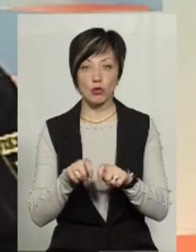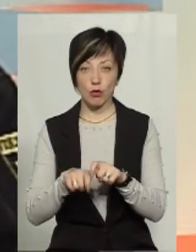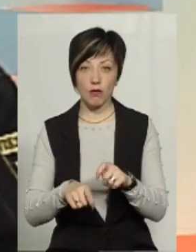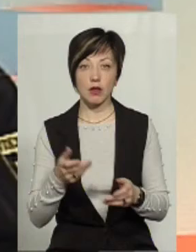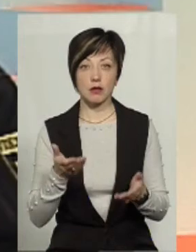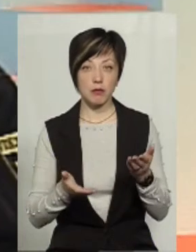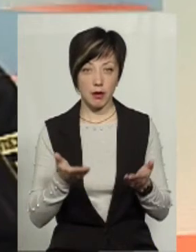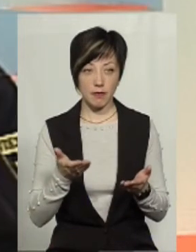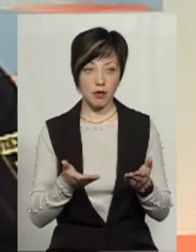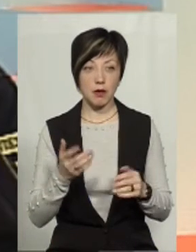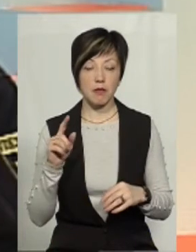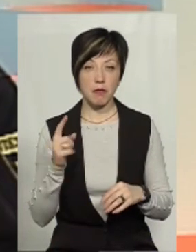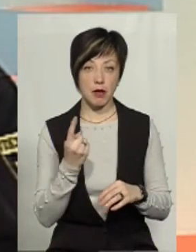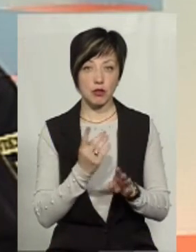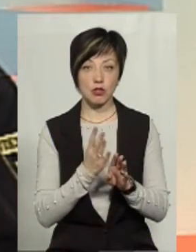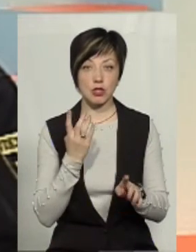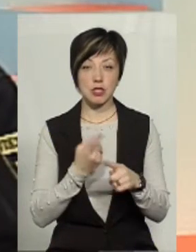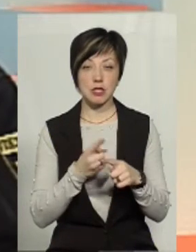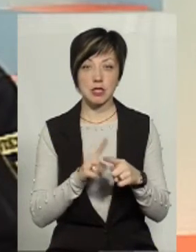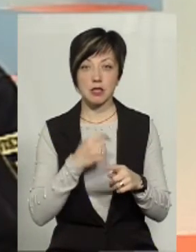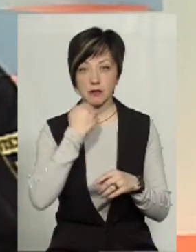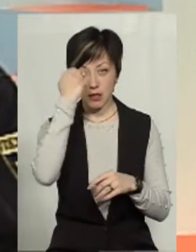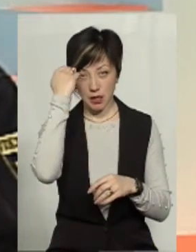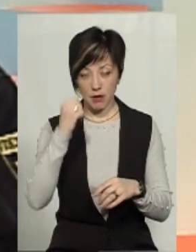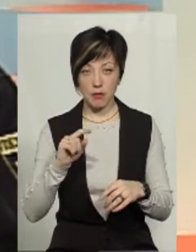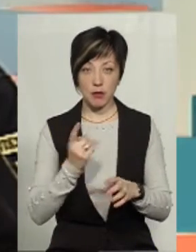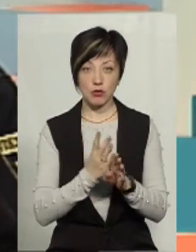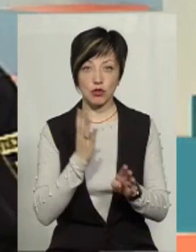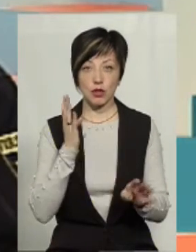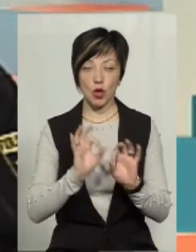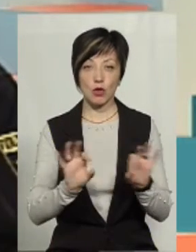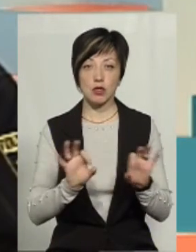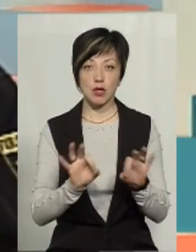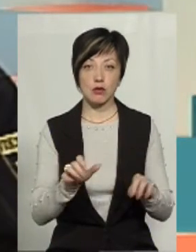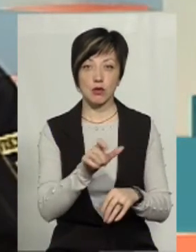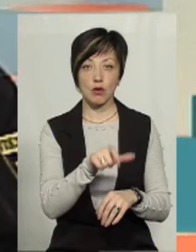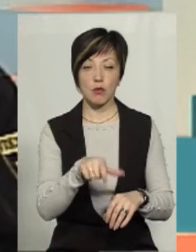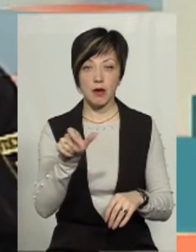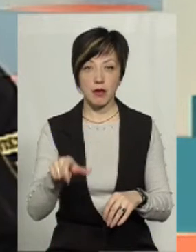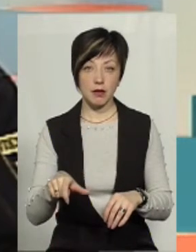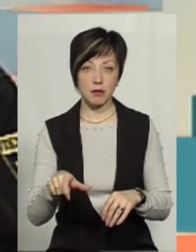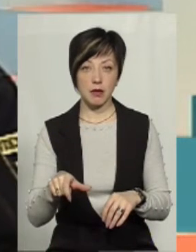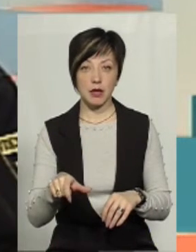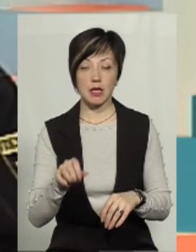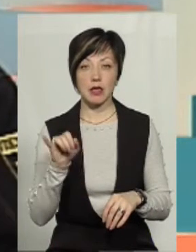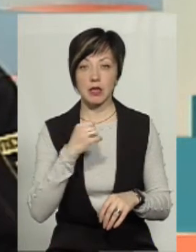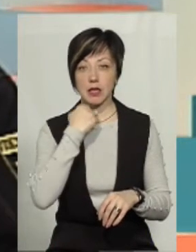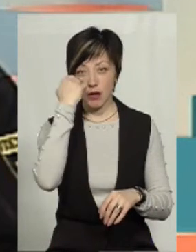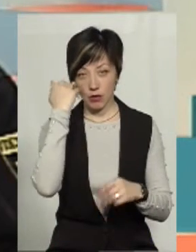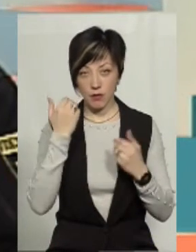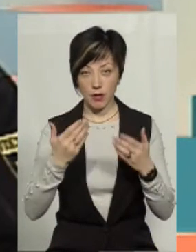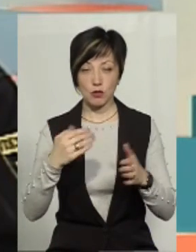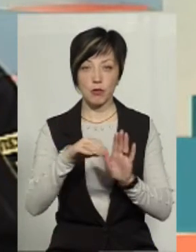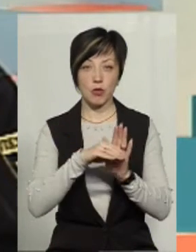певно, перше – це завдяки, передусім, роз'ясненню громадянам. І дякувати